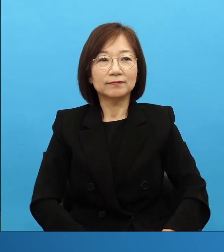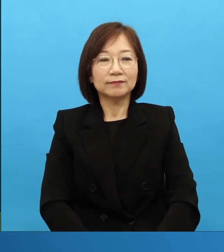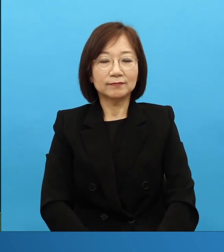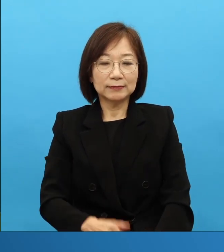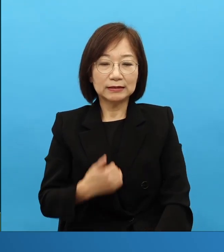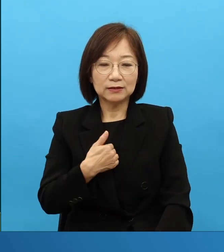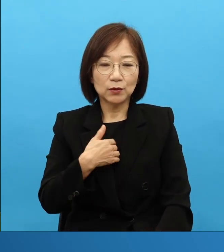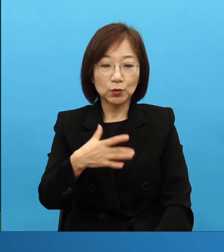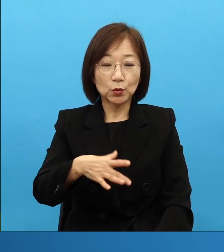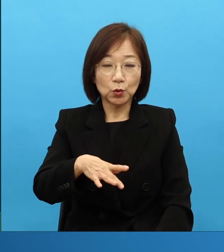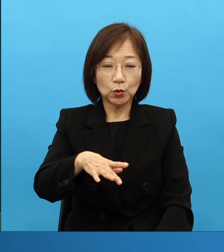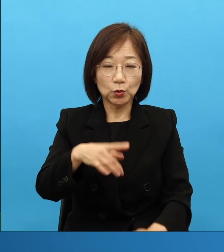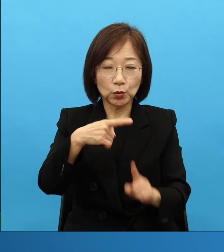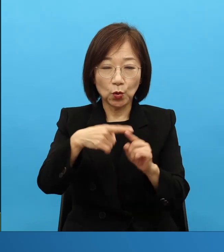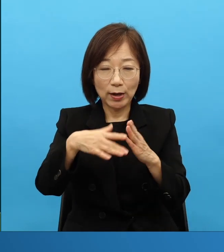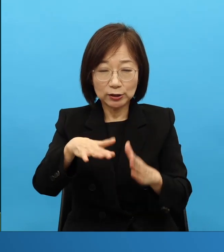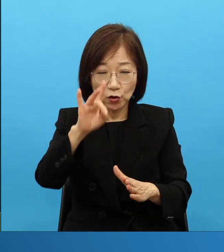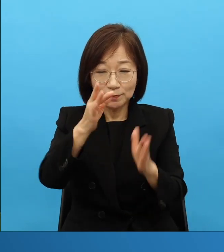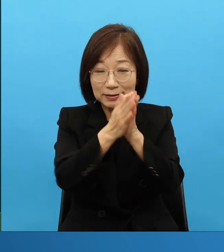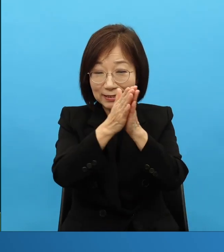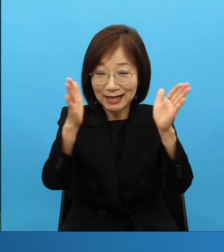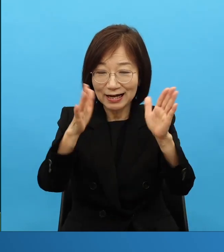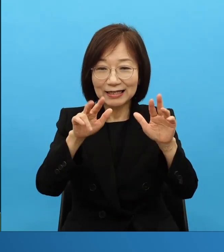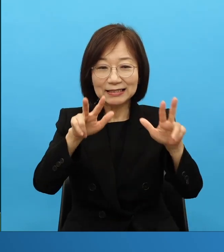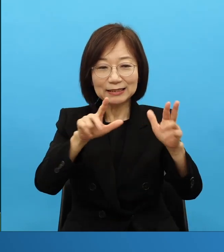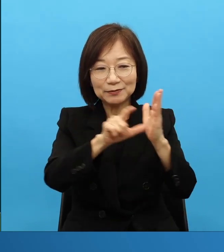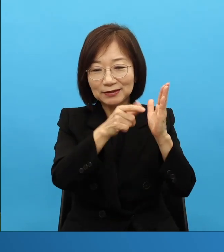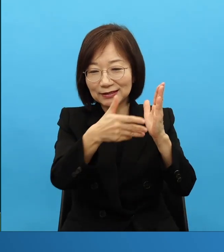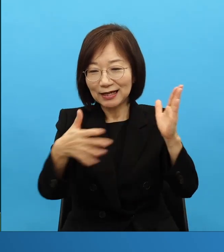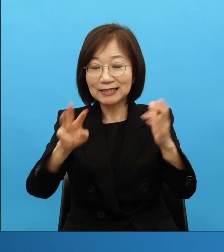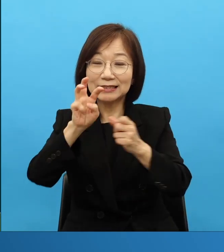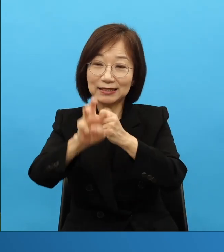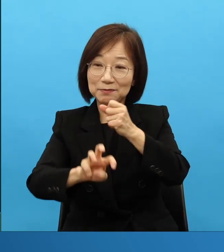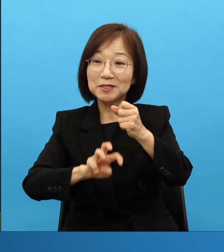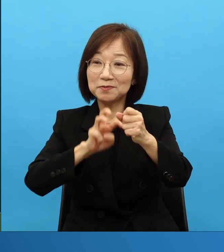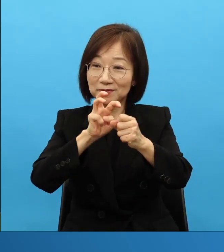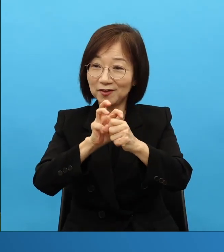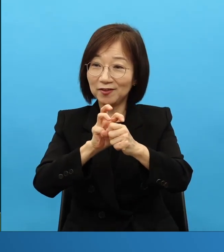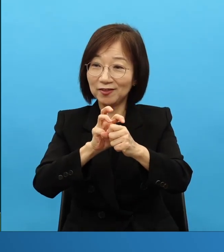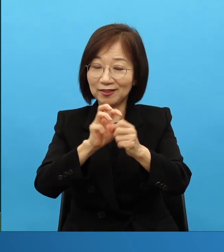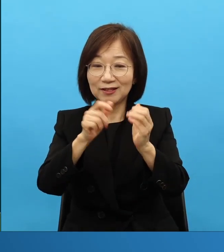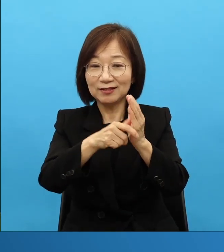넘었죠. 전에 얘기 안 했습니까? 나이 많은